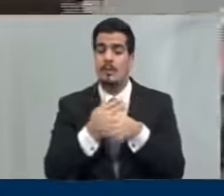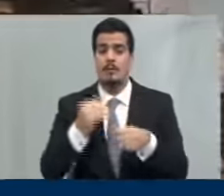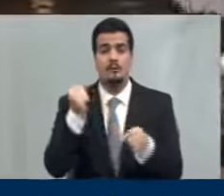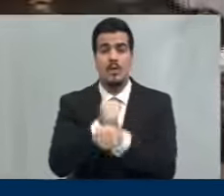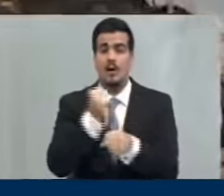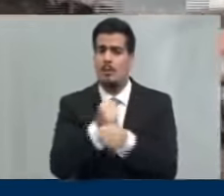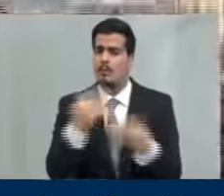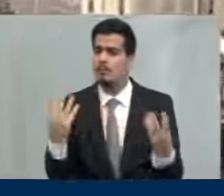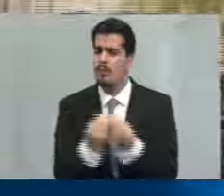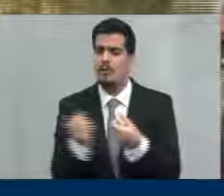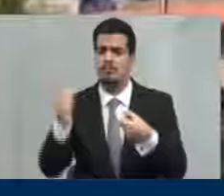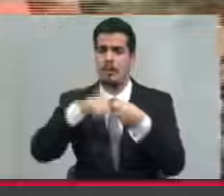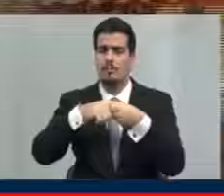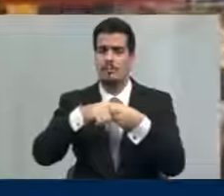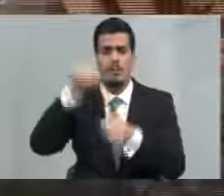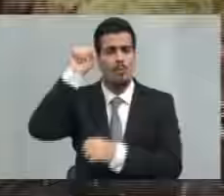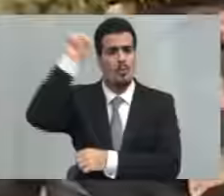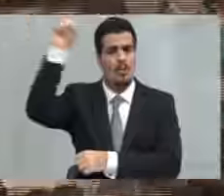مع المتظاهرين.